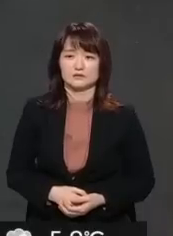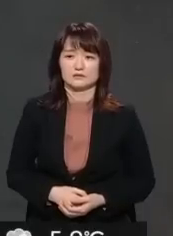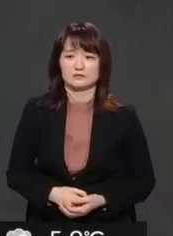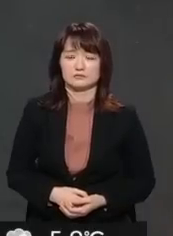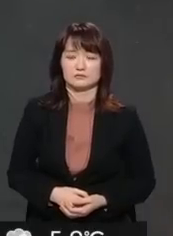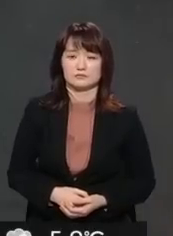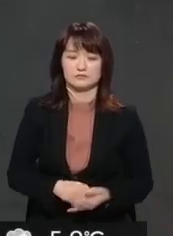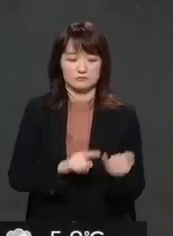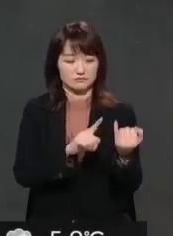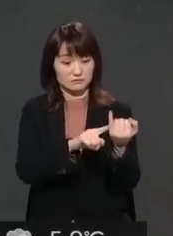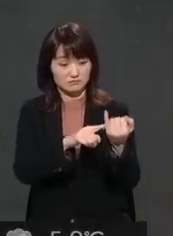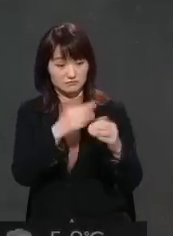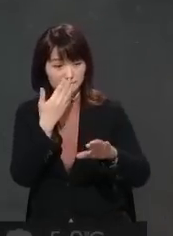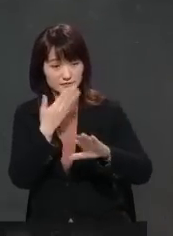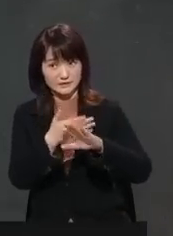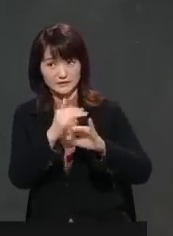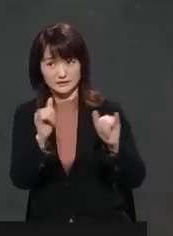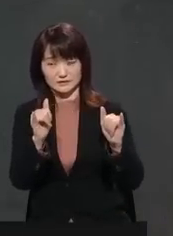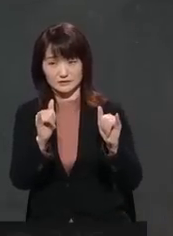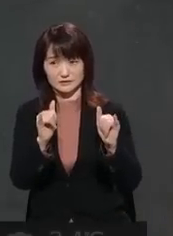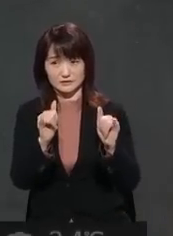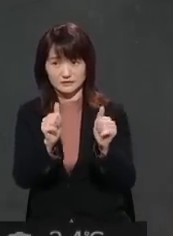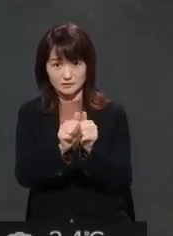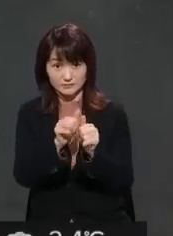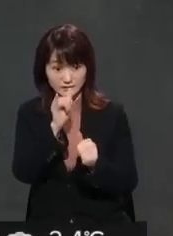너 다른 남자 있지